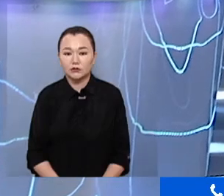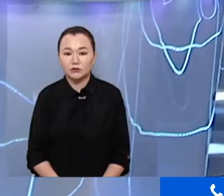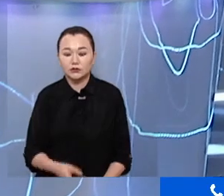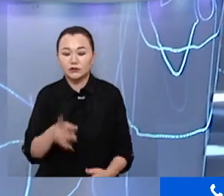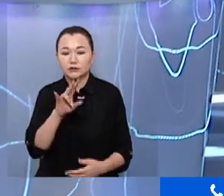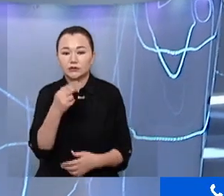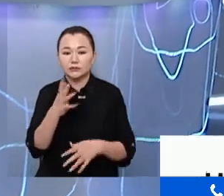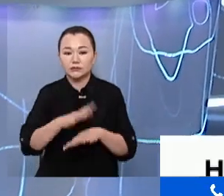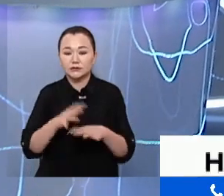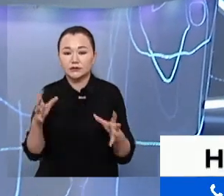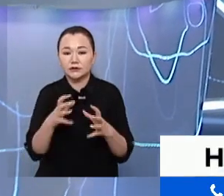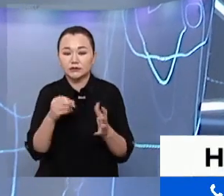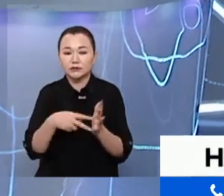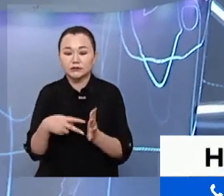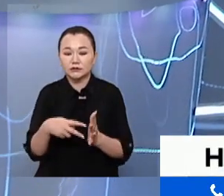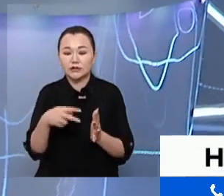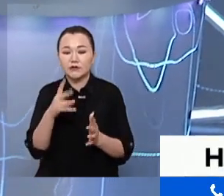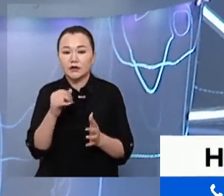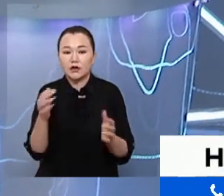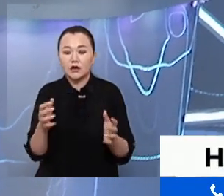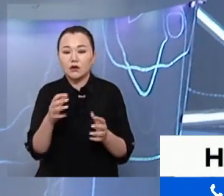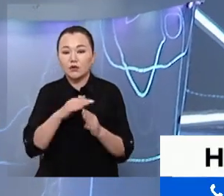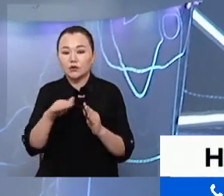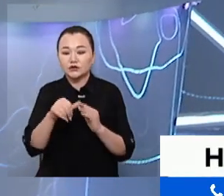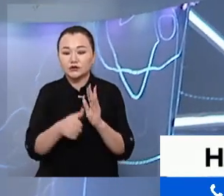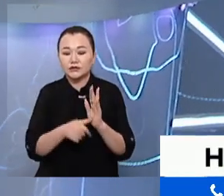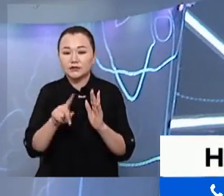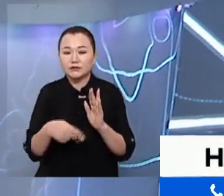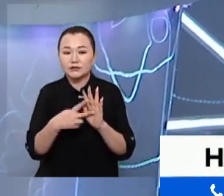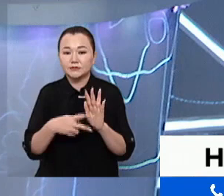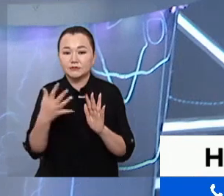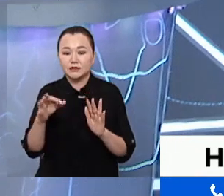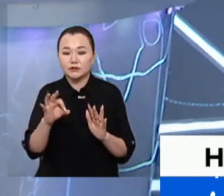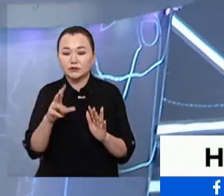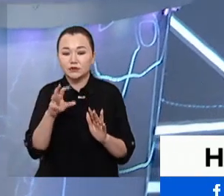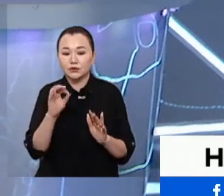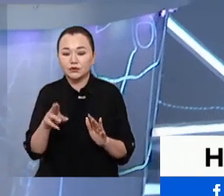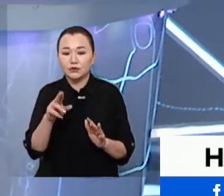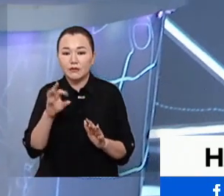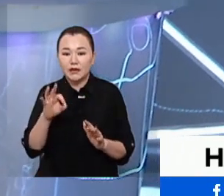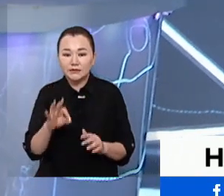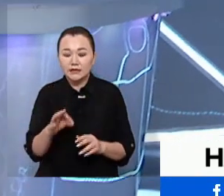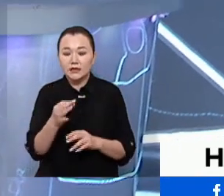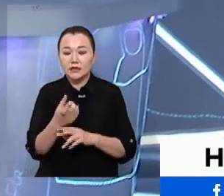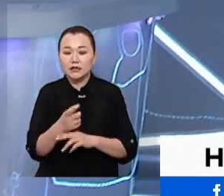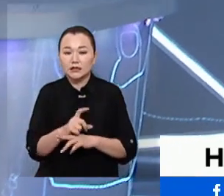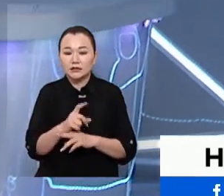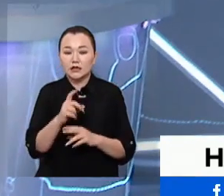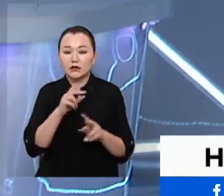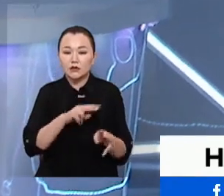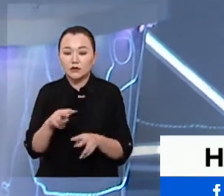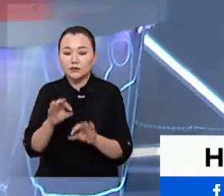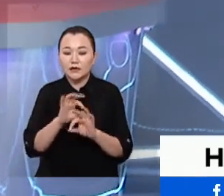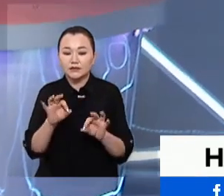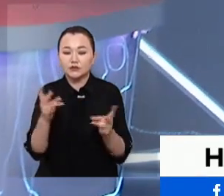Нацбанк сохранил базовую ставку на уровне 16,75 процентов В регуляторе пояснили